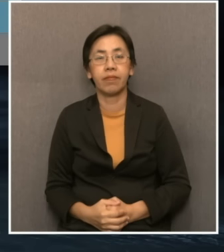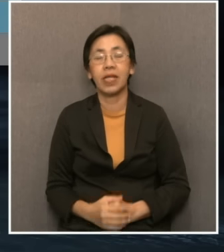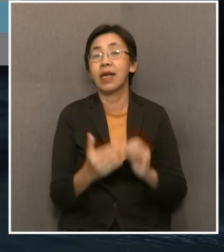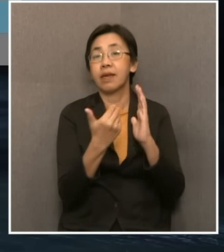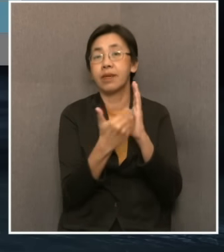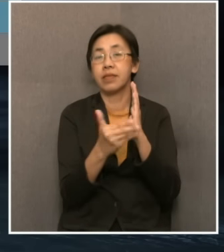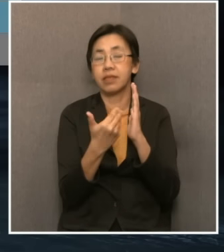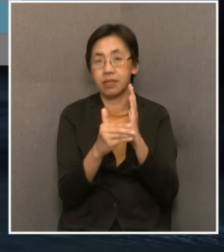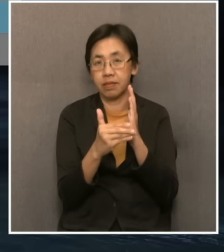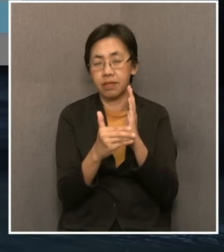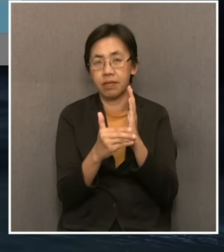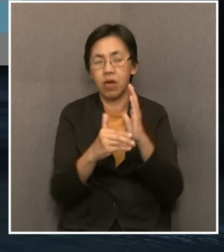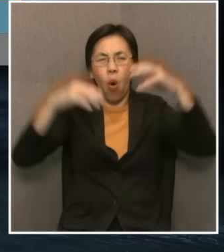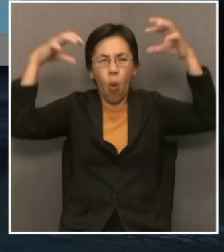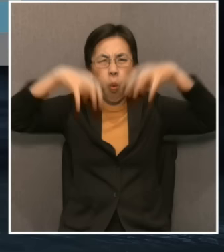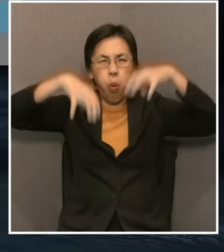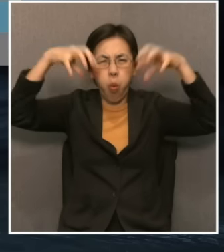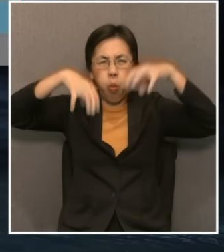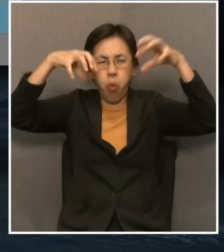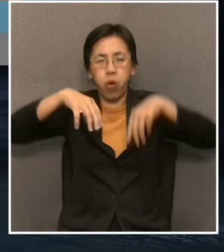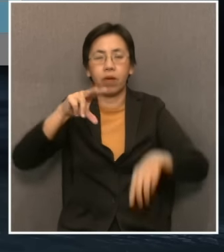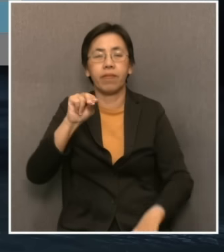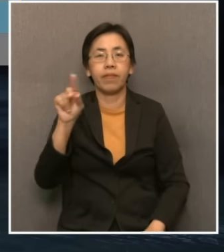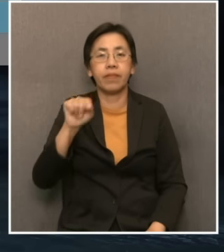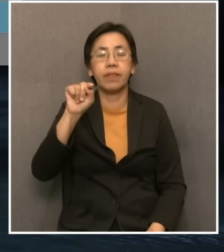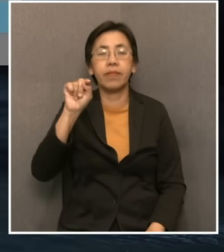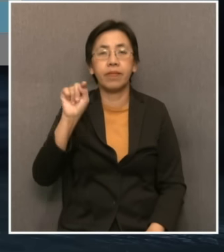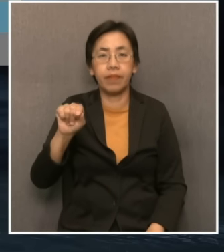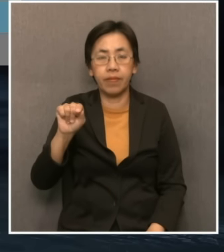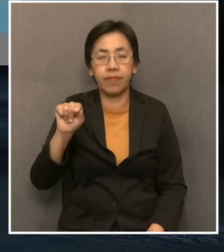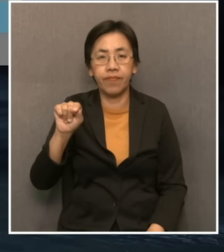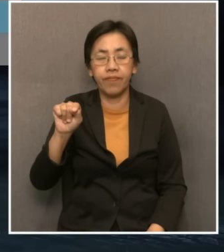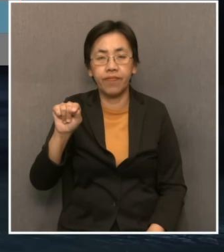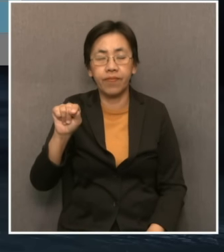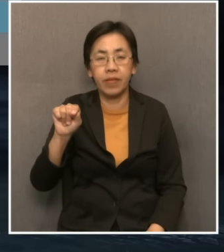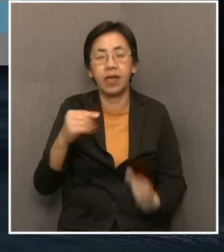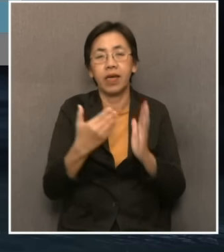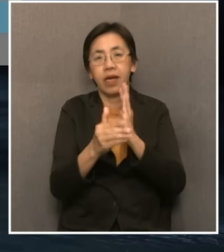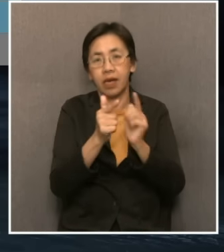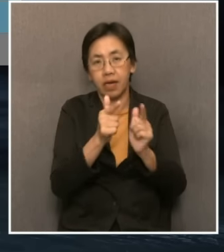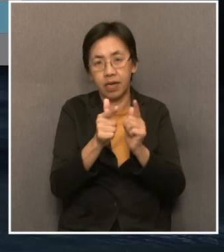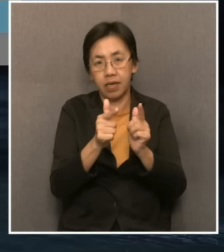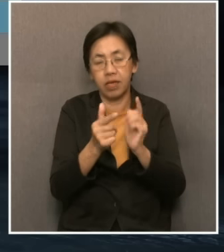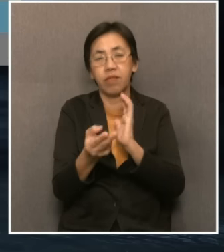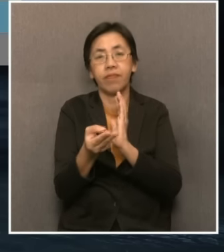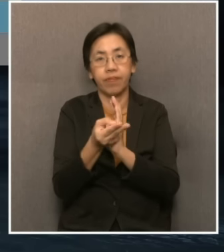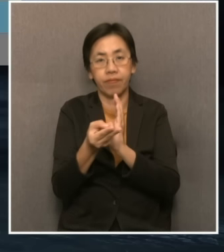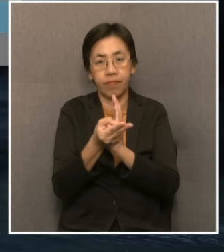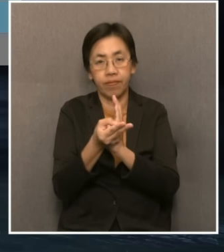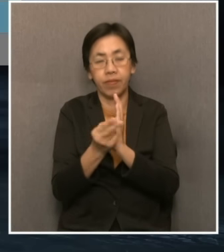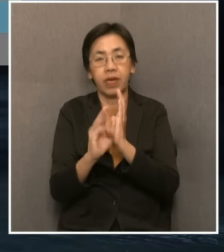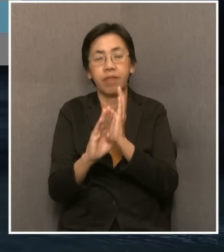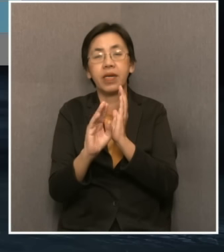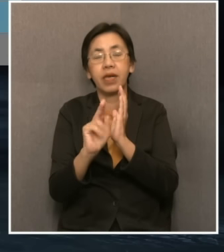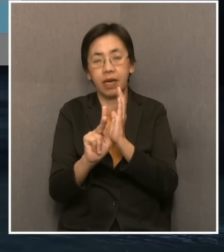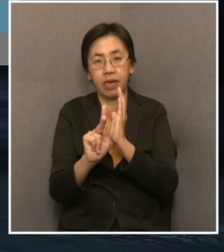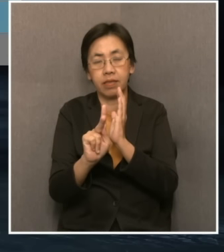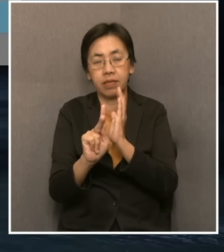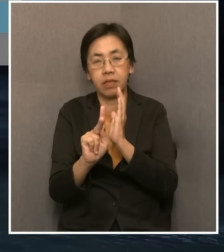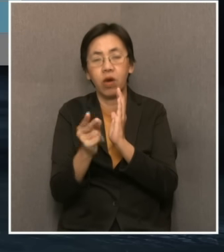เฉียงเหนือมีฝนฟ้าคะนองร้อยละ 30ของพื้นที่บริเวณจังหวัดเลยหนองคายบึงกาฬหนอง